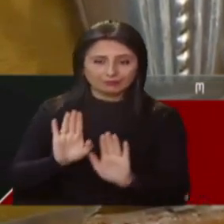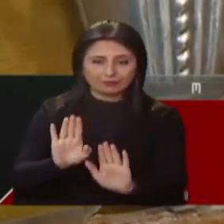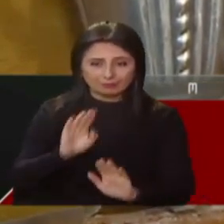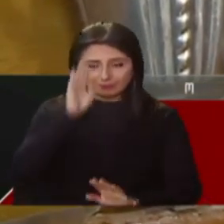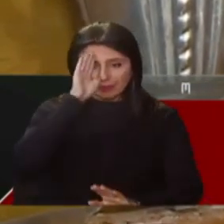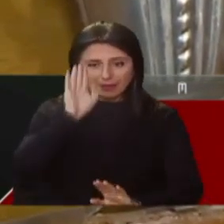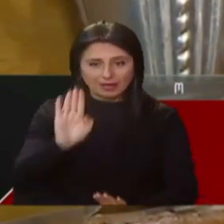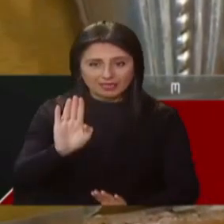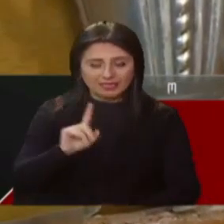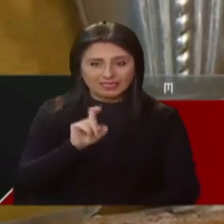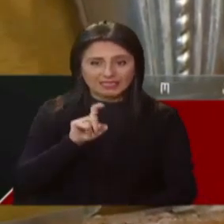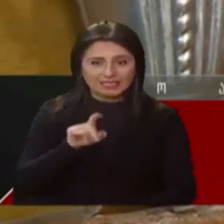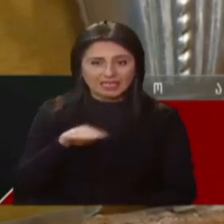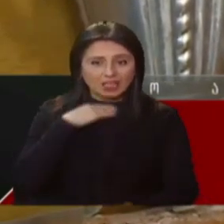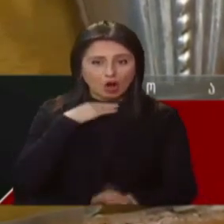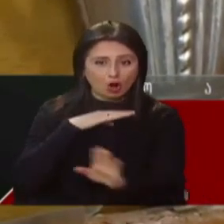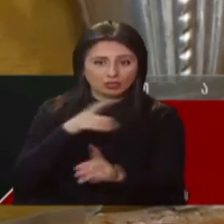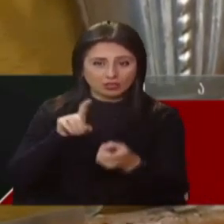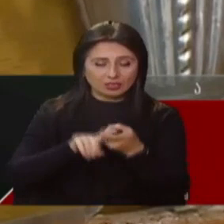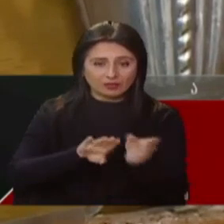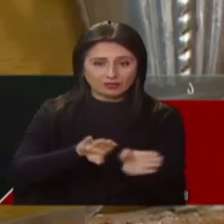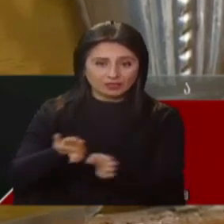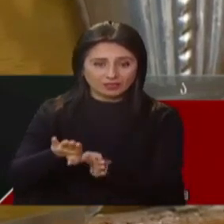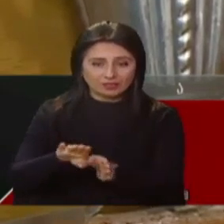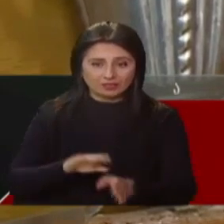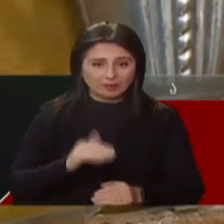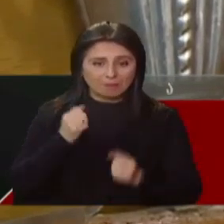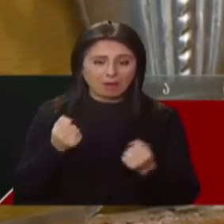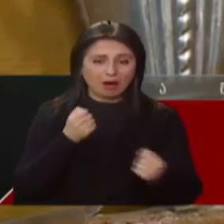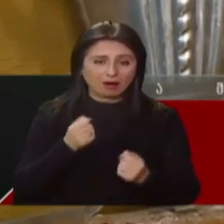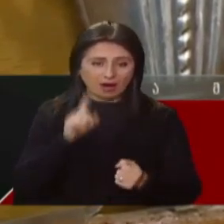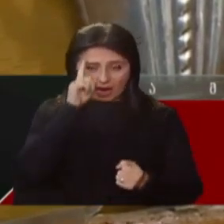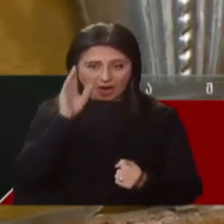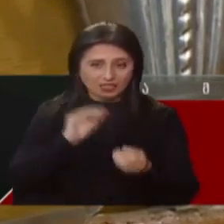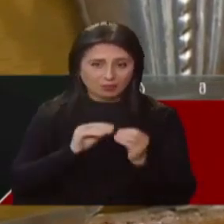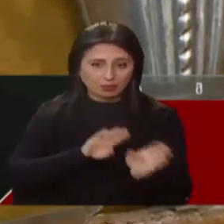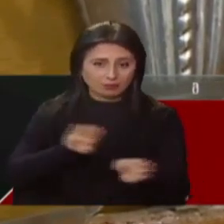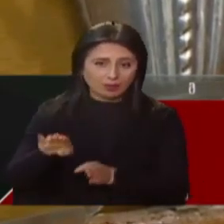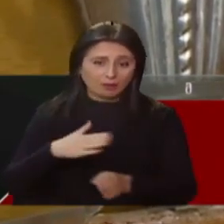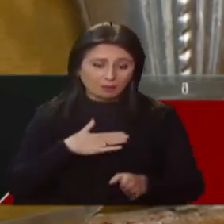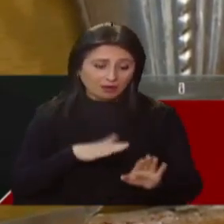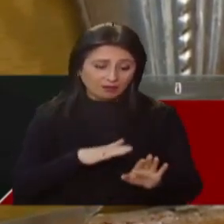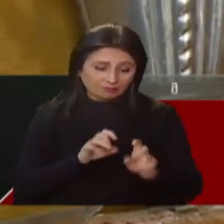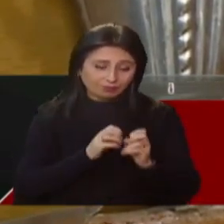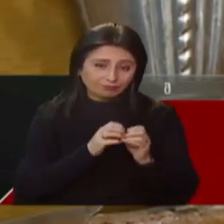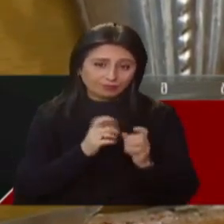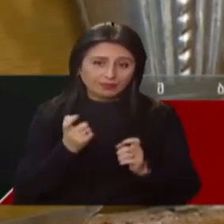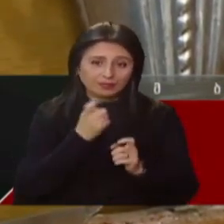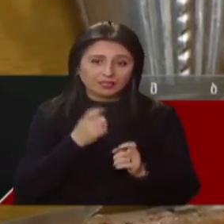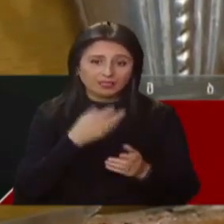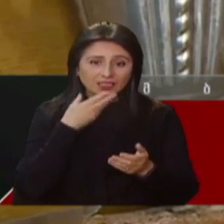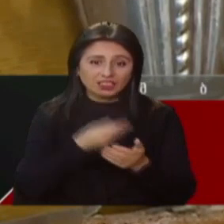პროცესში. ზაზა ხორცთან დამოკიდებულებაში ძალიან მაგარია, ხორცის პრობლემა ზაზა აგვარებს და მე ესე როგორც